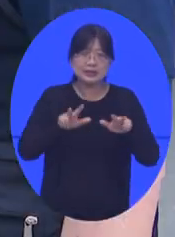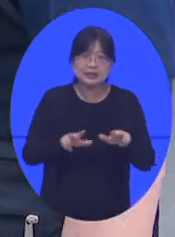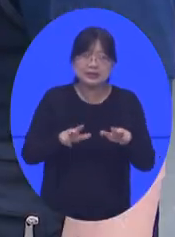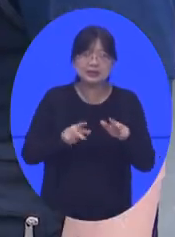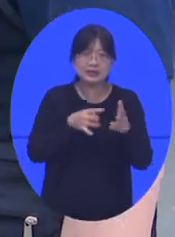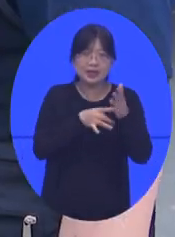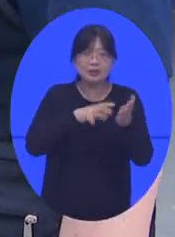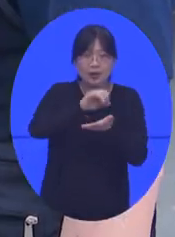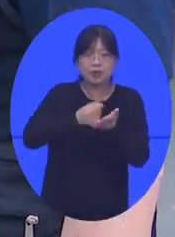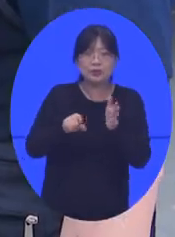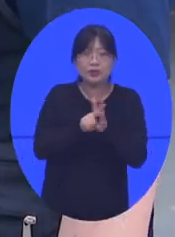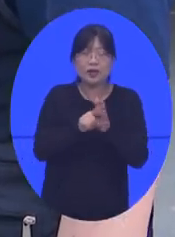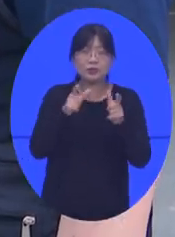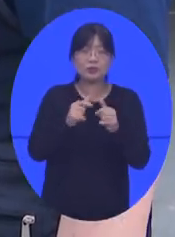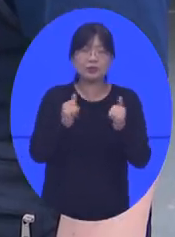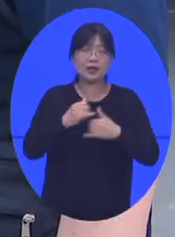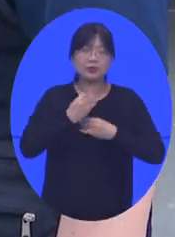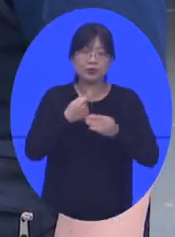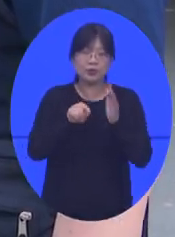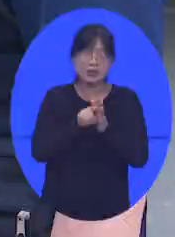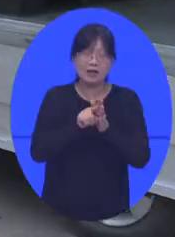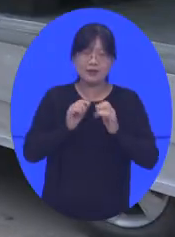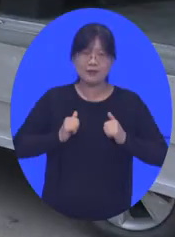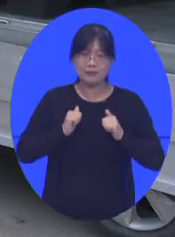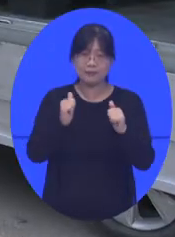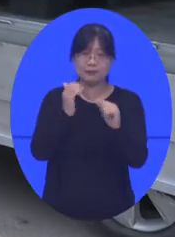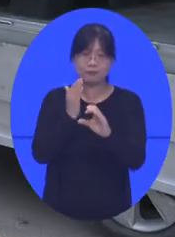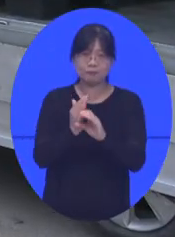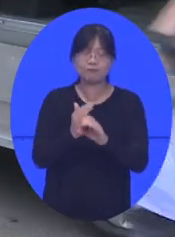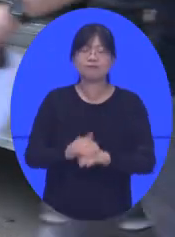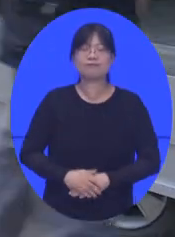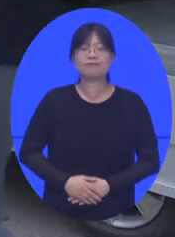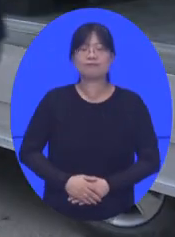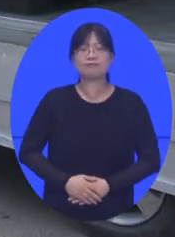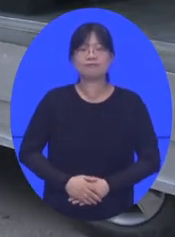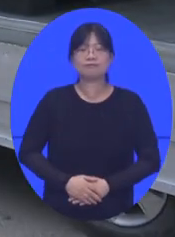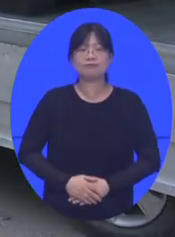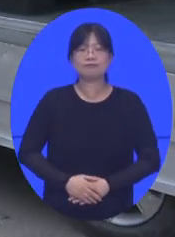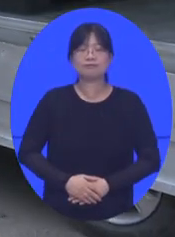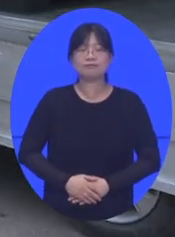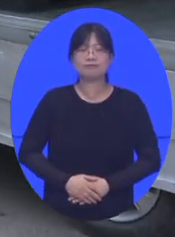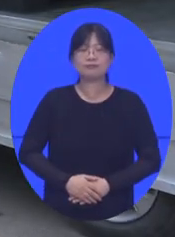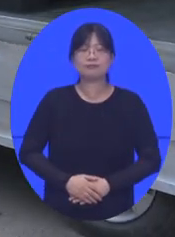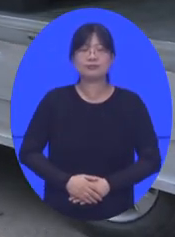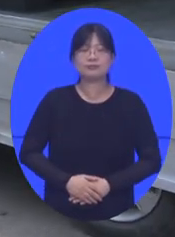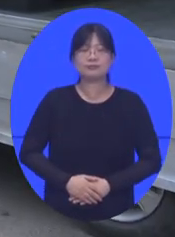안전을 위해 현장에서 구슬땀을 흘리고 있습니다. 경기지TV 이슬비입니다.